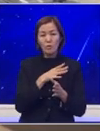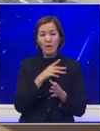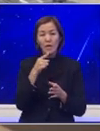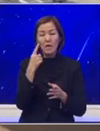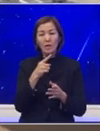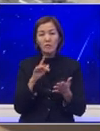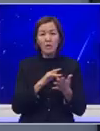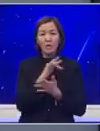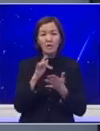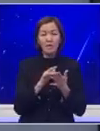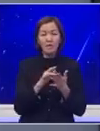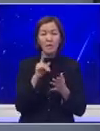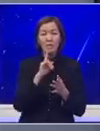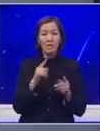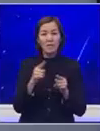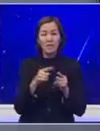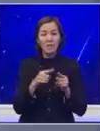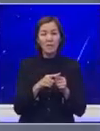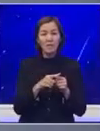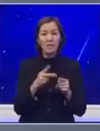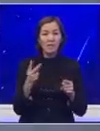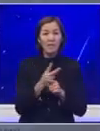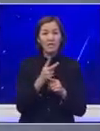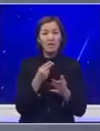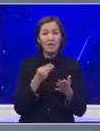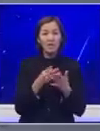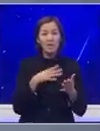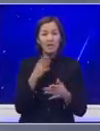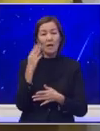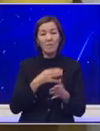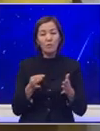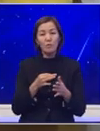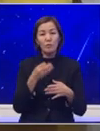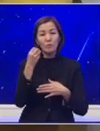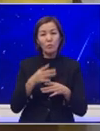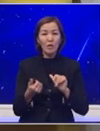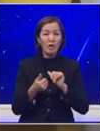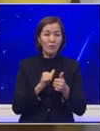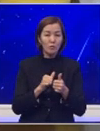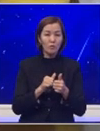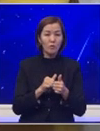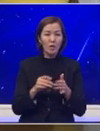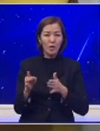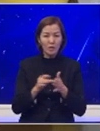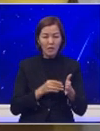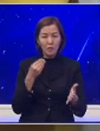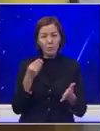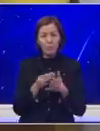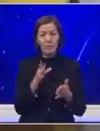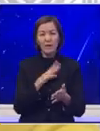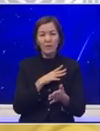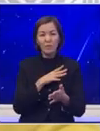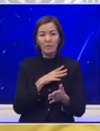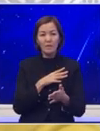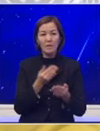Айтуынша, шаһарда биыл жалгерлік тұрғын үй бағасы екінші рет өсті. Алматы облысының орталығының ауысуы кезінде дәл осындай дүрбелең болған